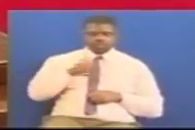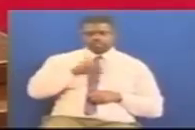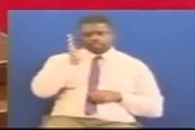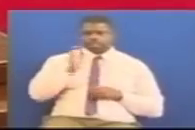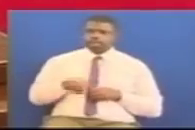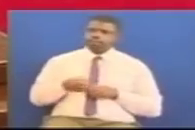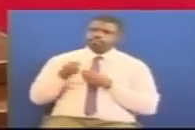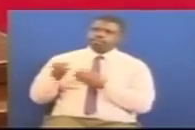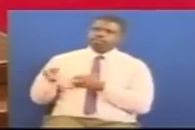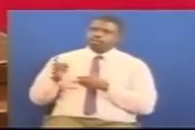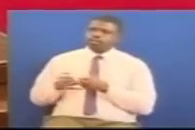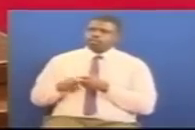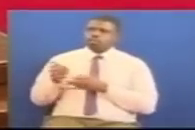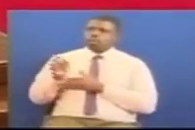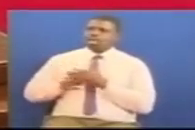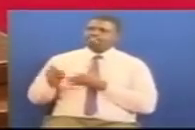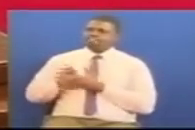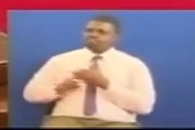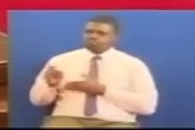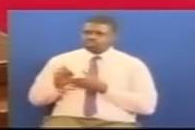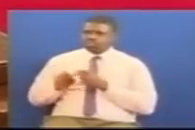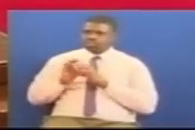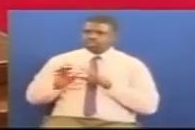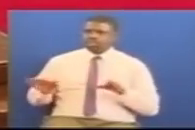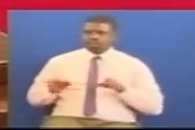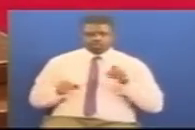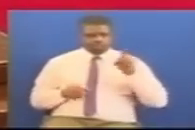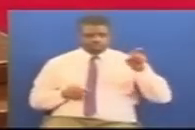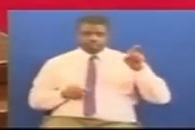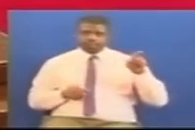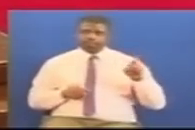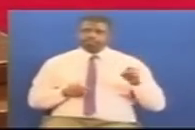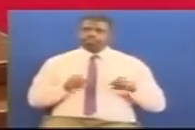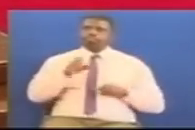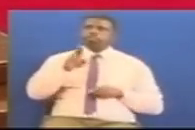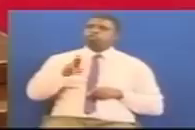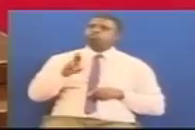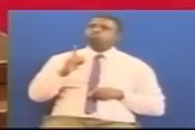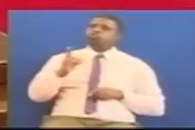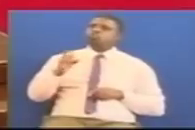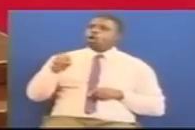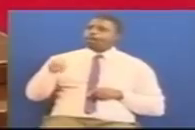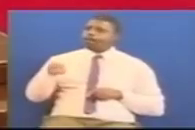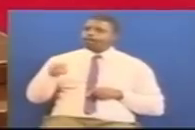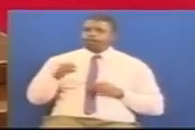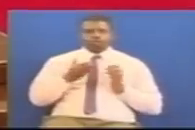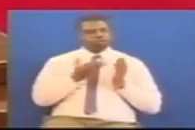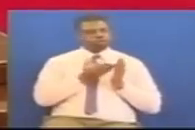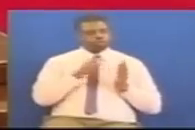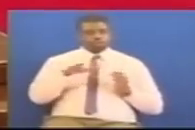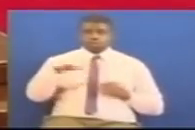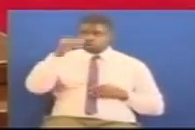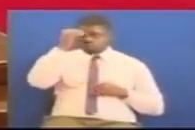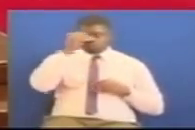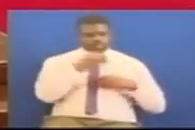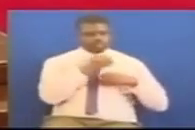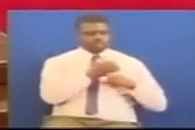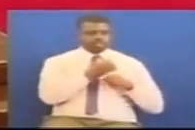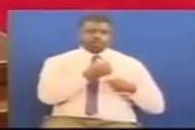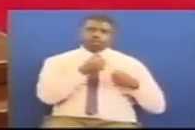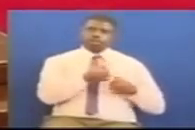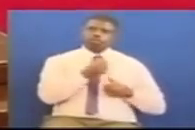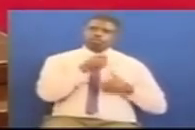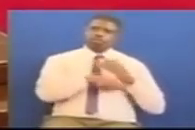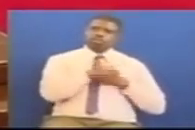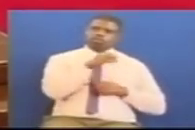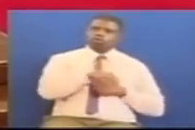ilipeleka wanafunzi wale waliokuwa UDOM kwenda kusoma masomo ya sayansi, na tunategemea wataanza kuingia